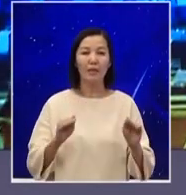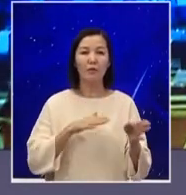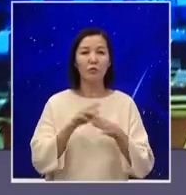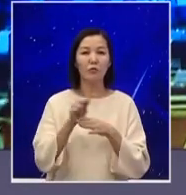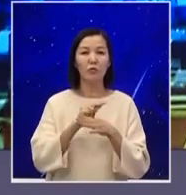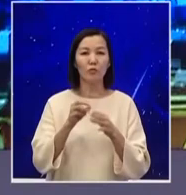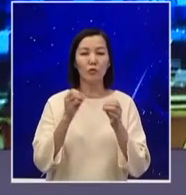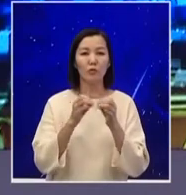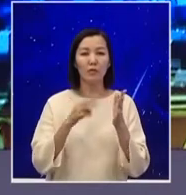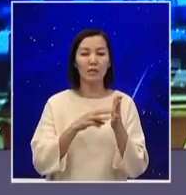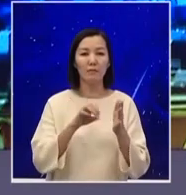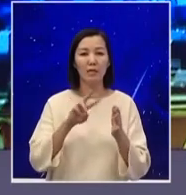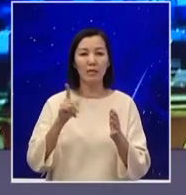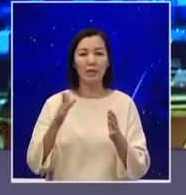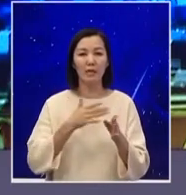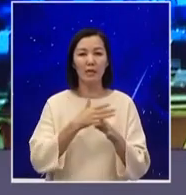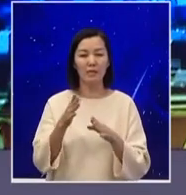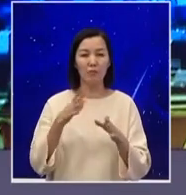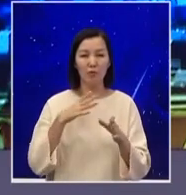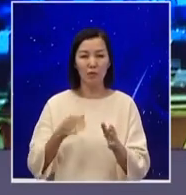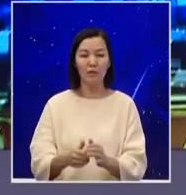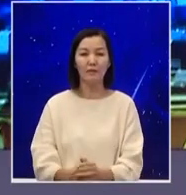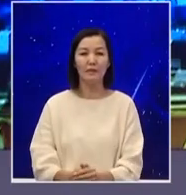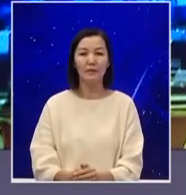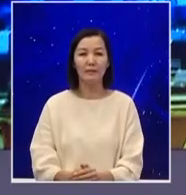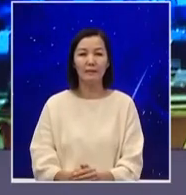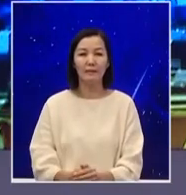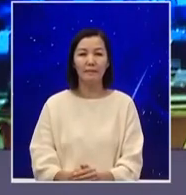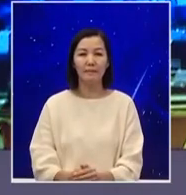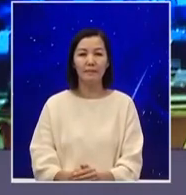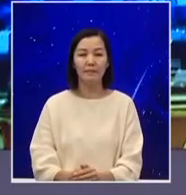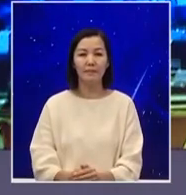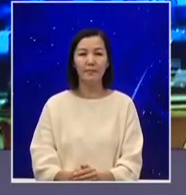балабақшалардың күрделі жөндеуіне 18 миллиард теңгеден аса қаржы бөлінген.